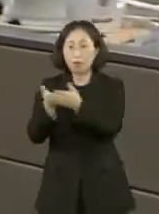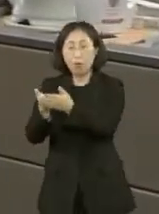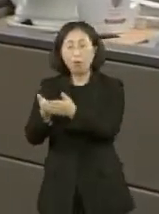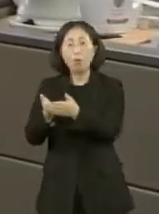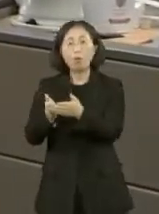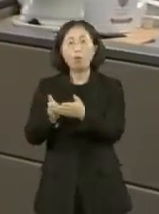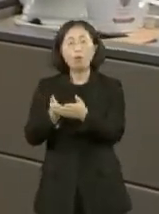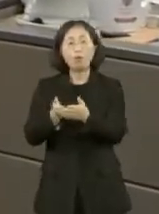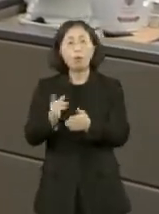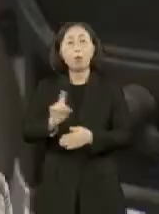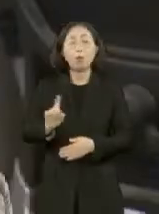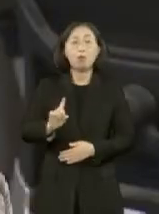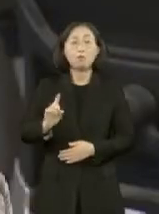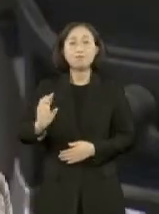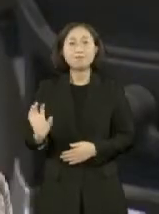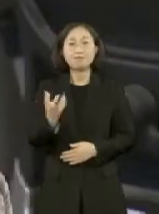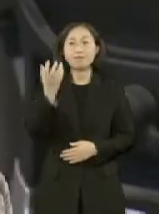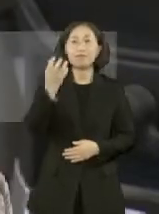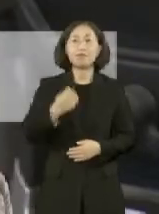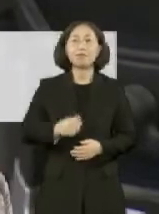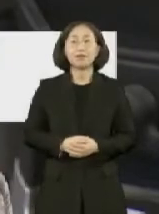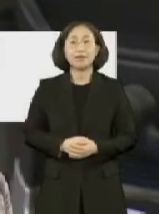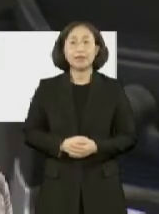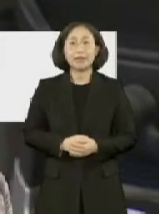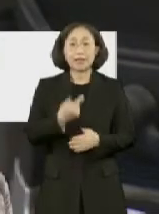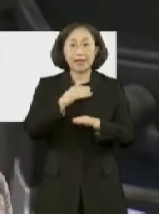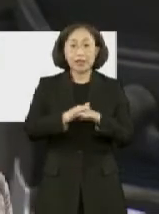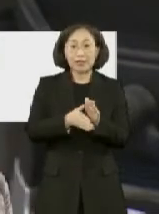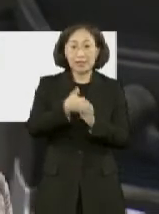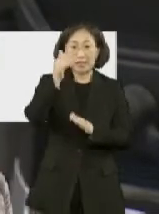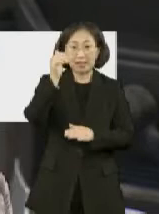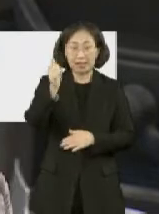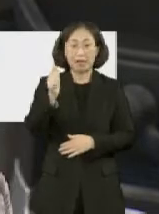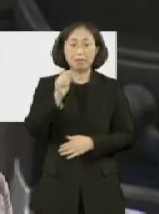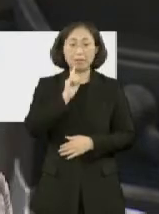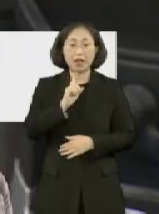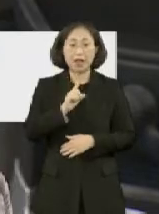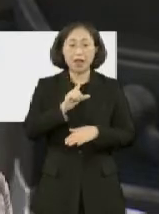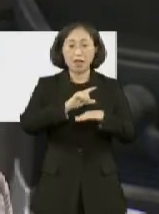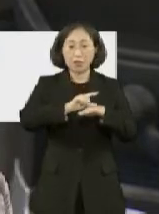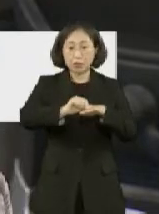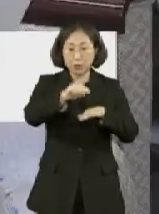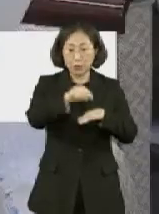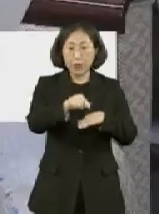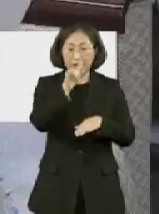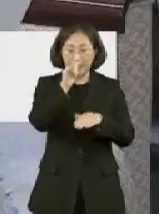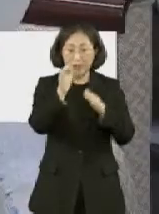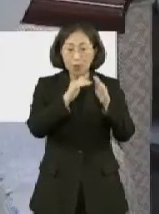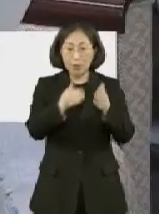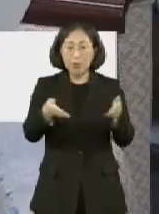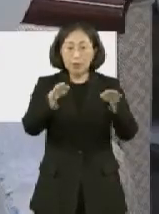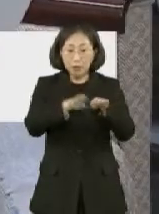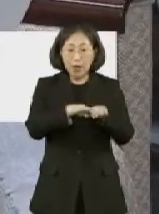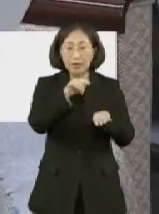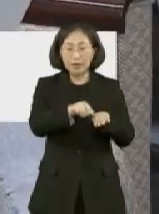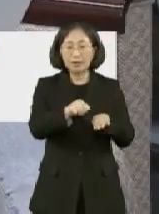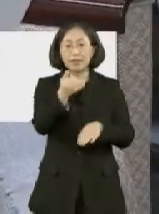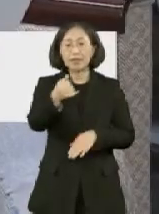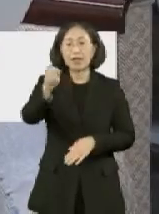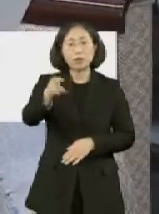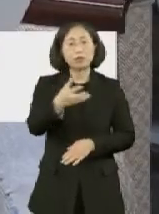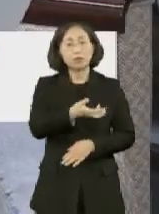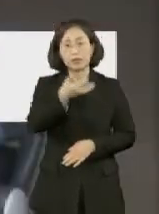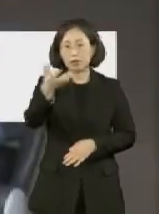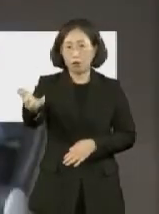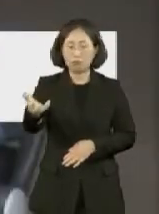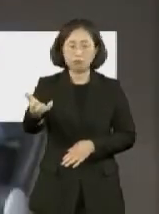제출됐다는 소식에 발칵 뒤집혔습니다. 허태정 대전시장은 비수도권 소재 공공기관의 세종 이전은 애당초